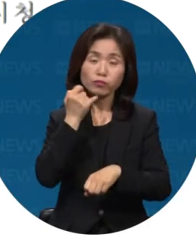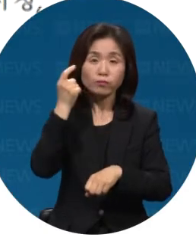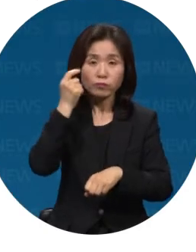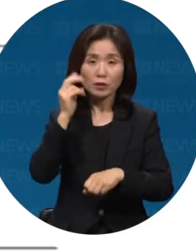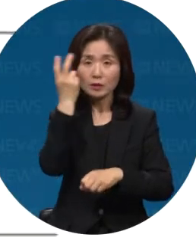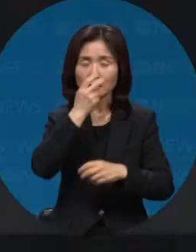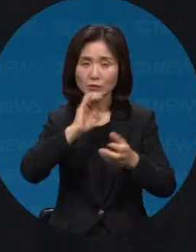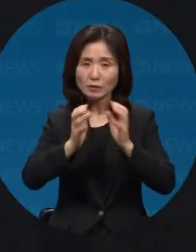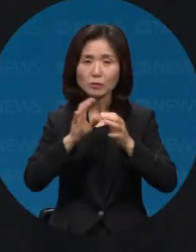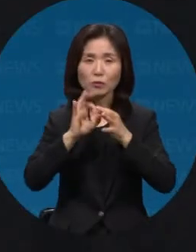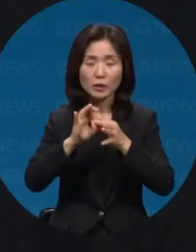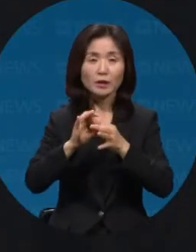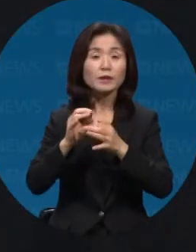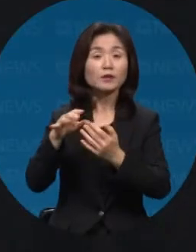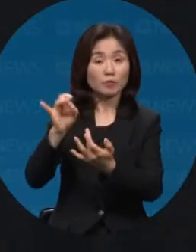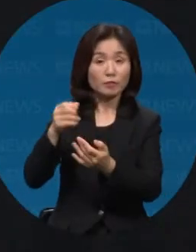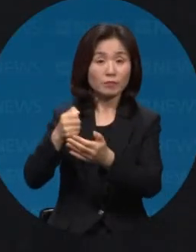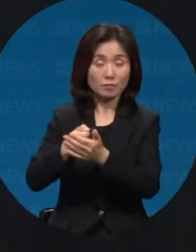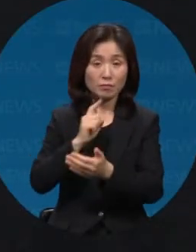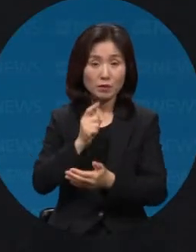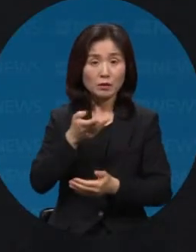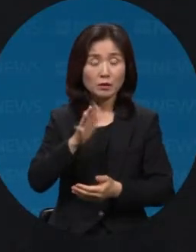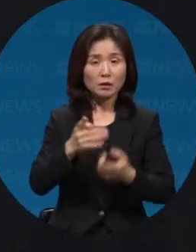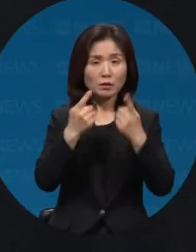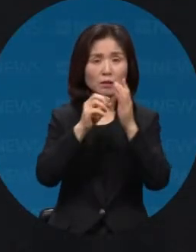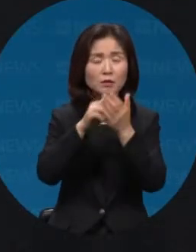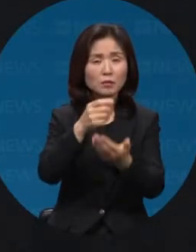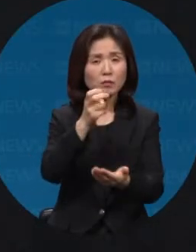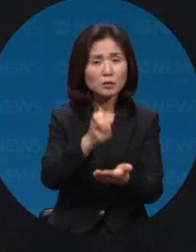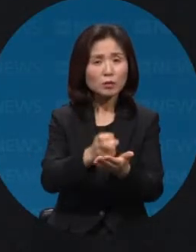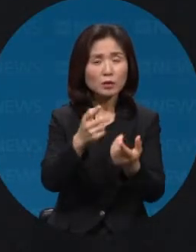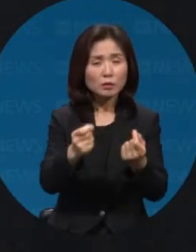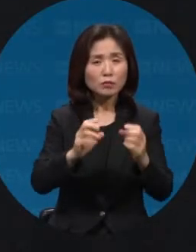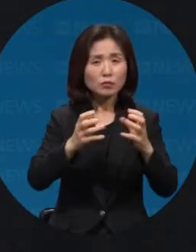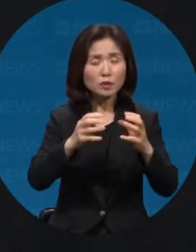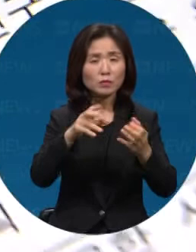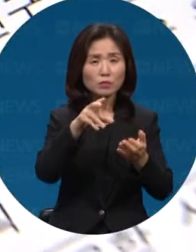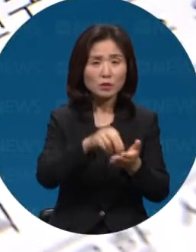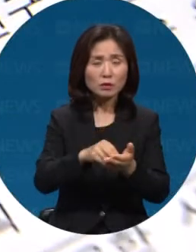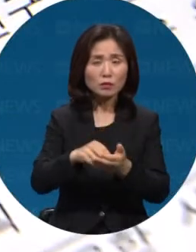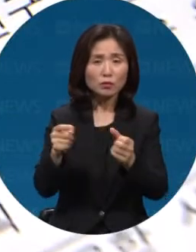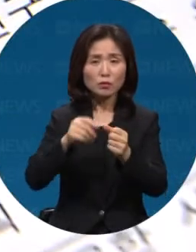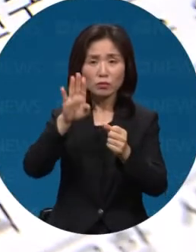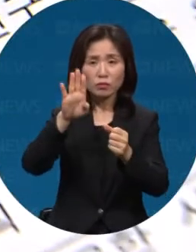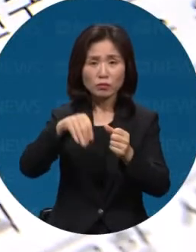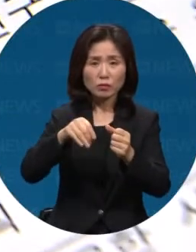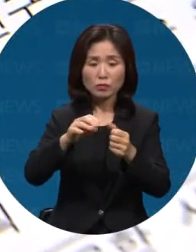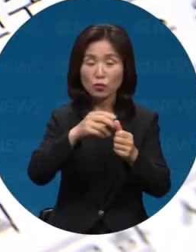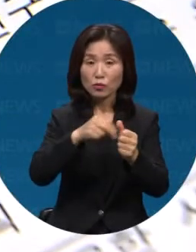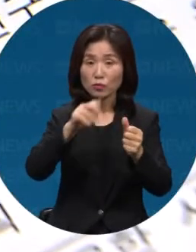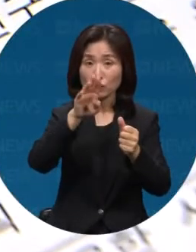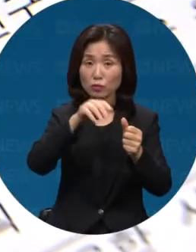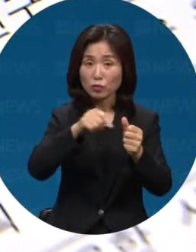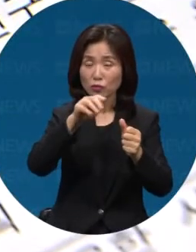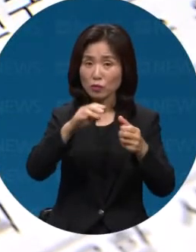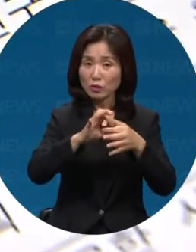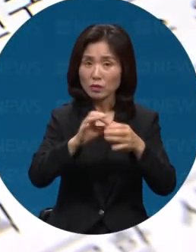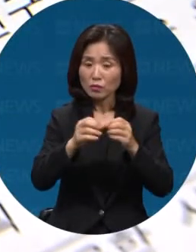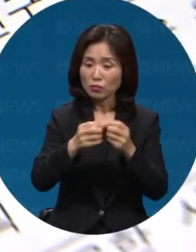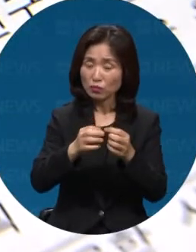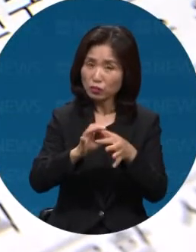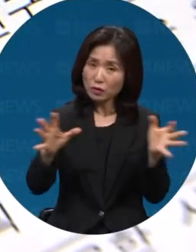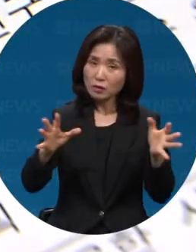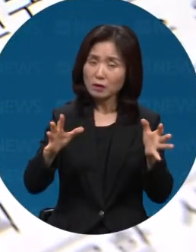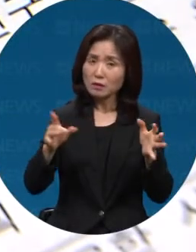설명했습니다 하지만 대입제도 와 같은 국가적 과제를 교육 분야와 무관한 b 전문가에게 맡겨 따는 건 납득하기